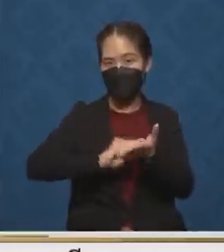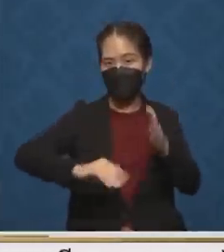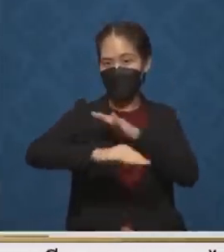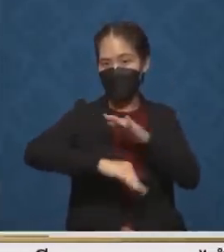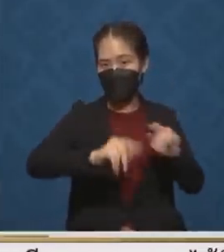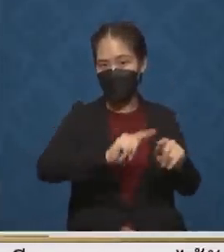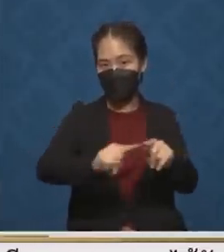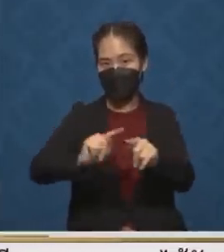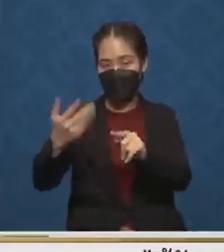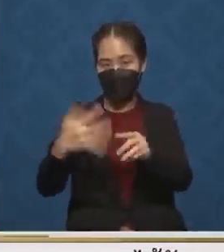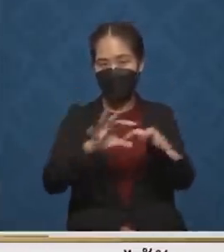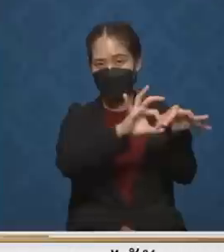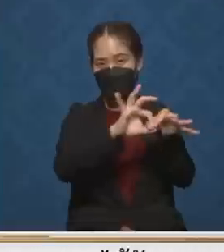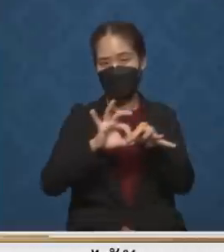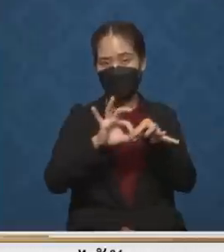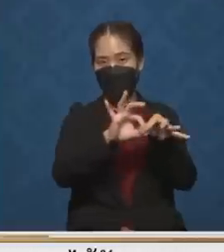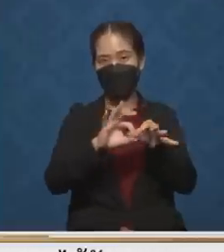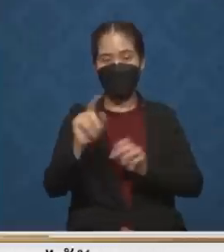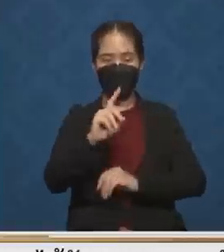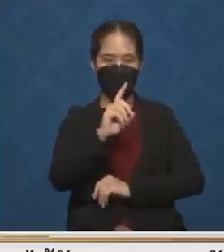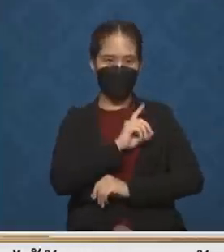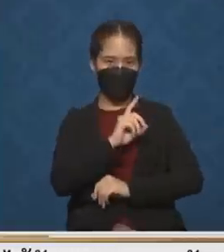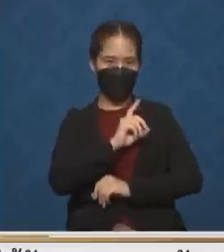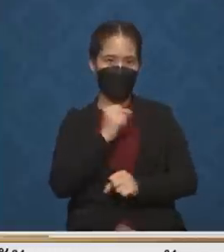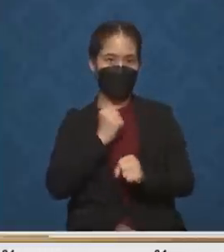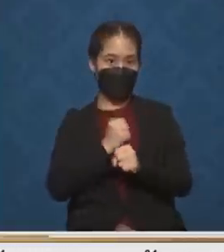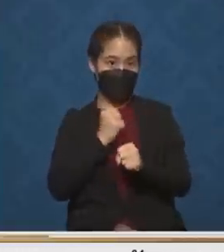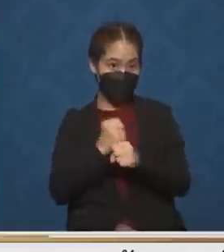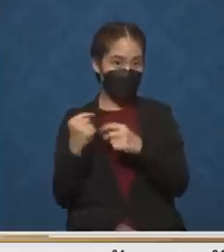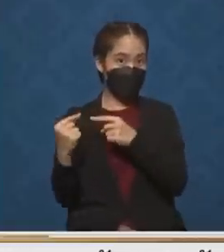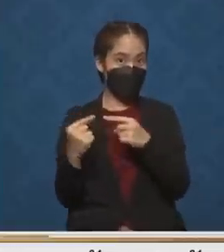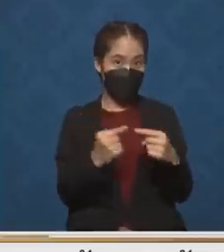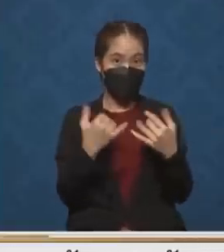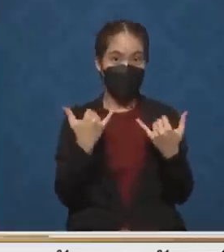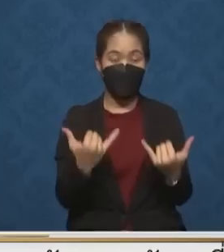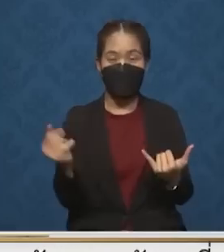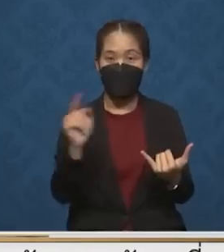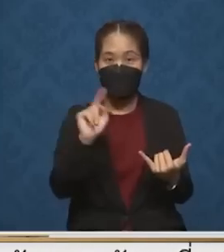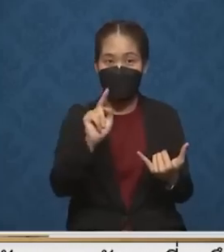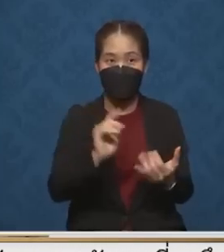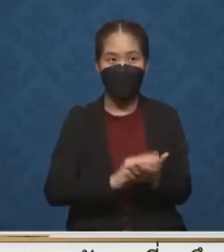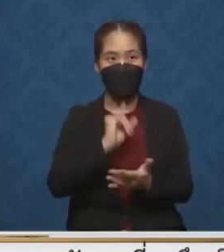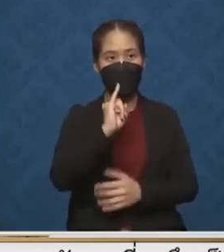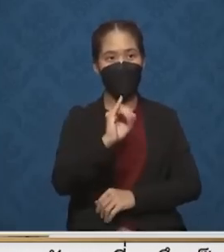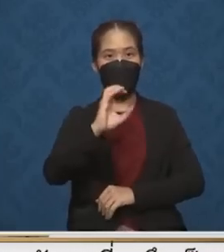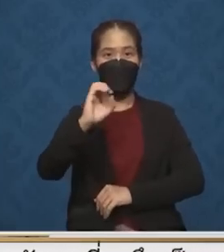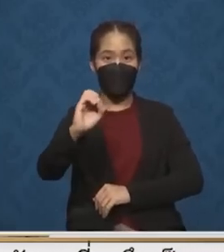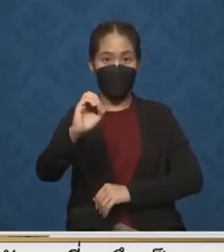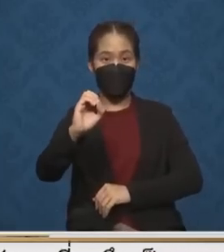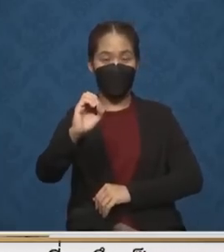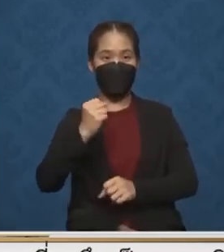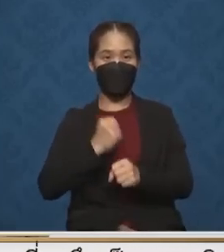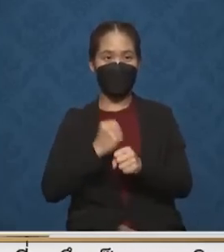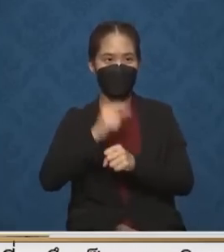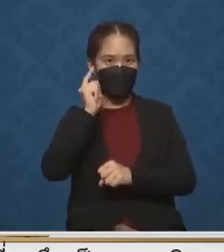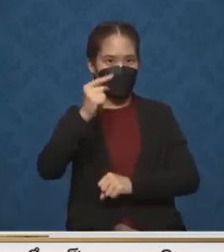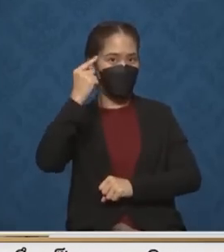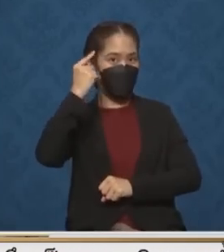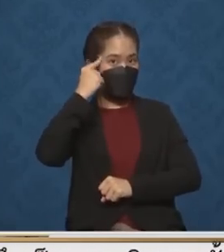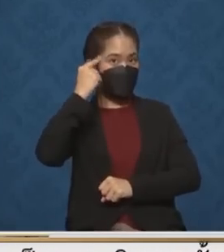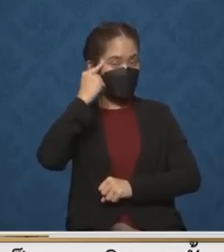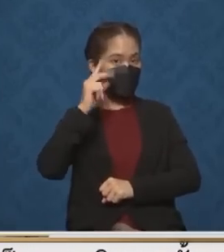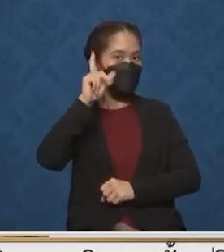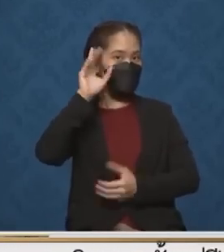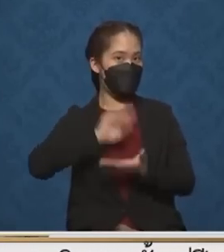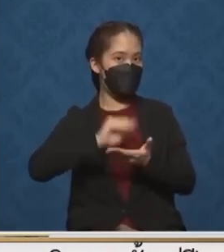ะเชื่อมโยงกันได้ว่าภรรกิที่กำลงจะรับช่วงต่อมานั้นเป็นภรรกิจ I.O.ที่จะต้องรู้ข้อมูลของพี่